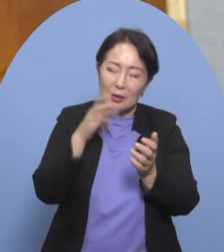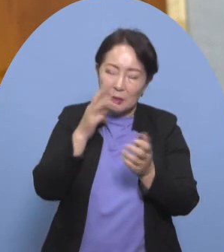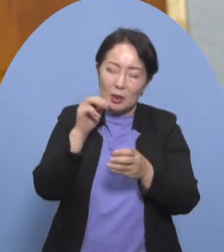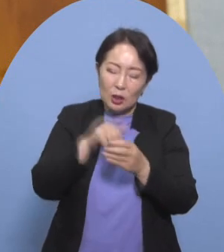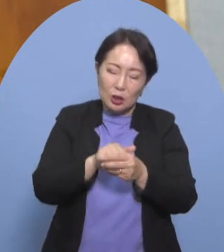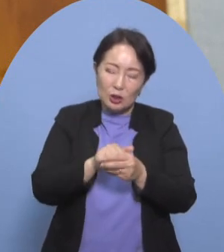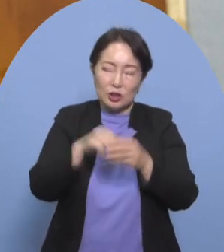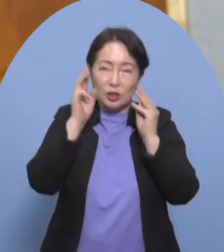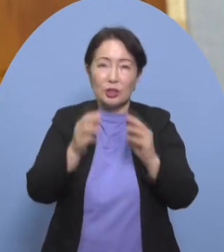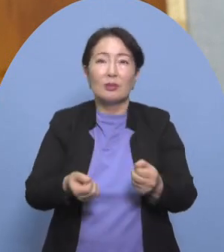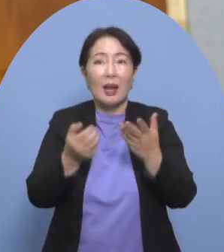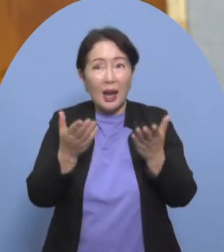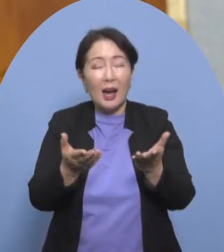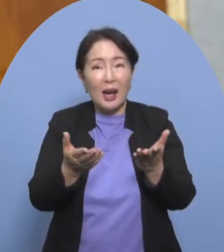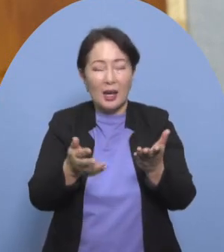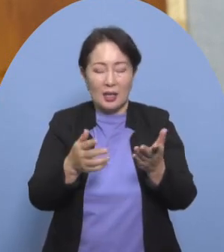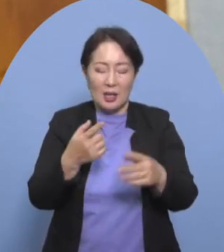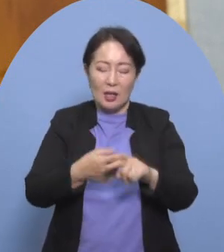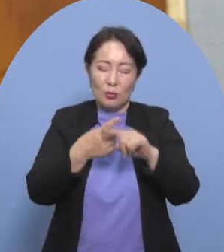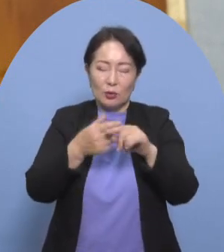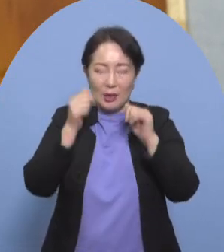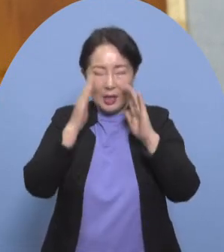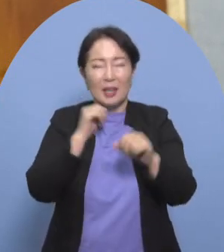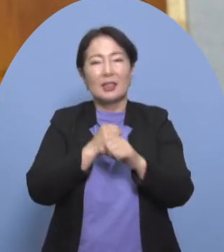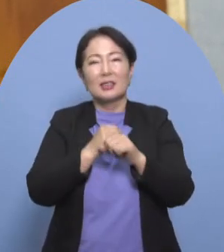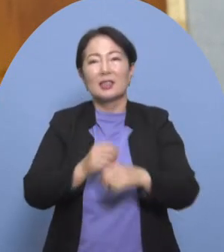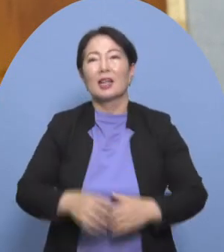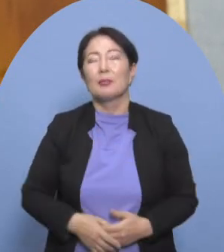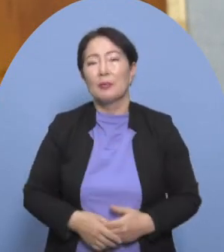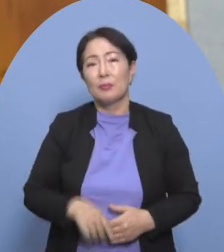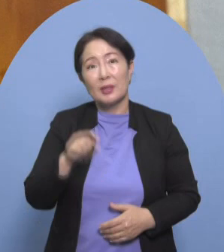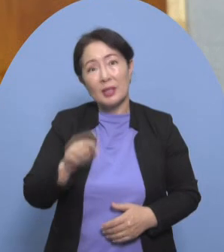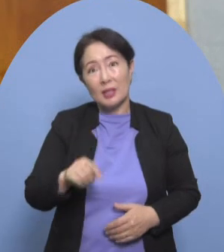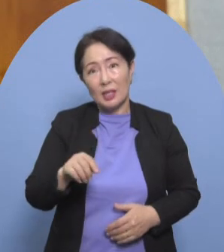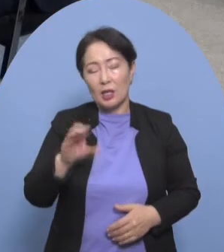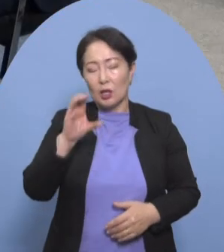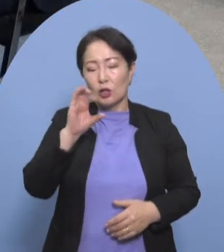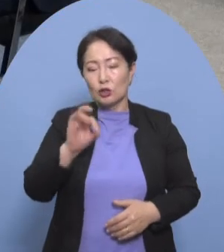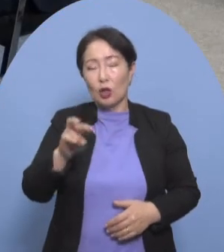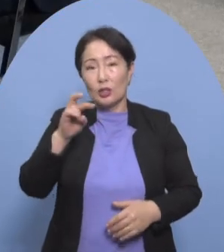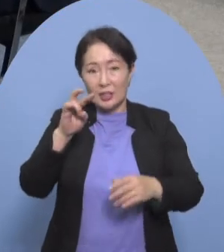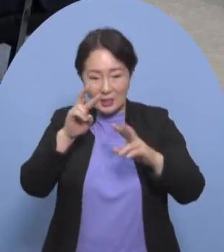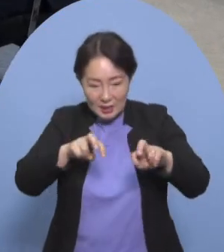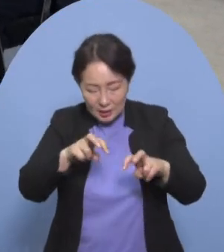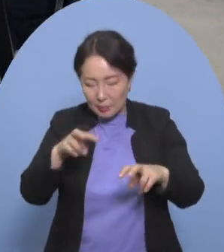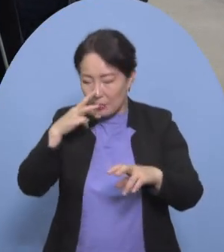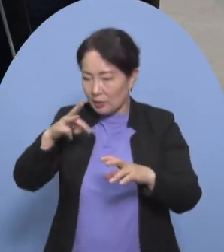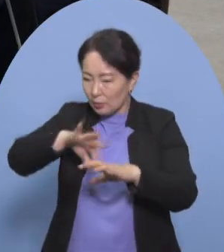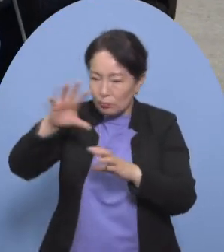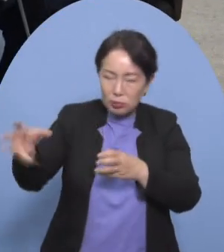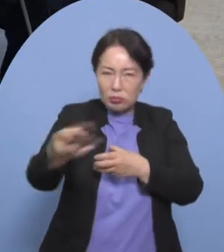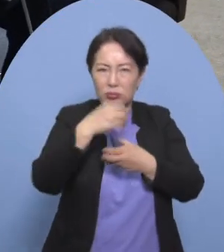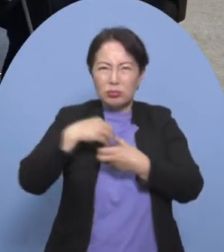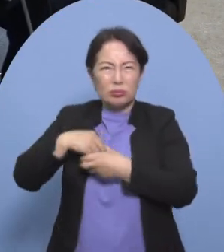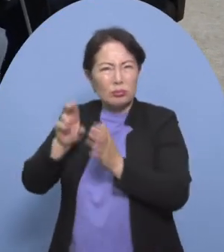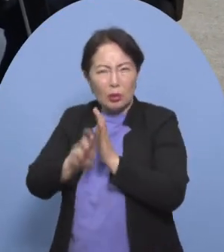нэгтгэх. За энэ мэдээлэлд бол суурилсан шийдвэр гарах төвшинг бол нэмэгдүүлэхэд бол анхаарч ажиллаж байна. За эдгээр сан системүүдээс мэдээллийг